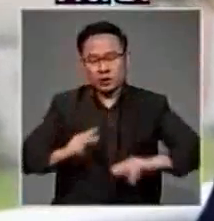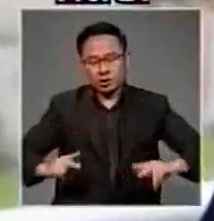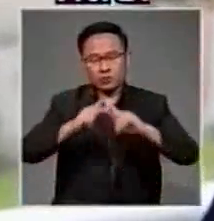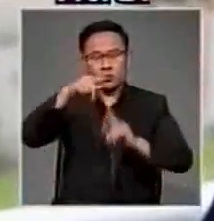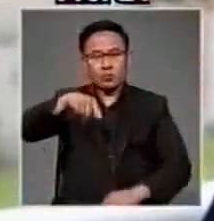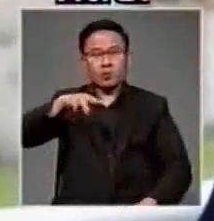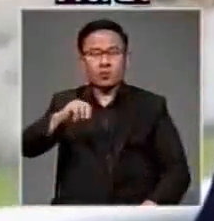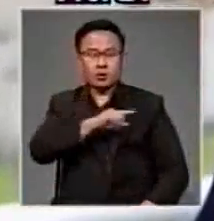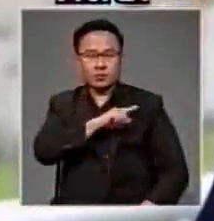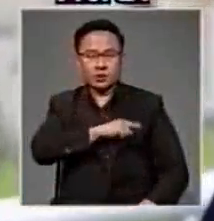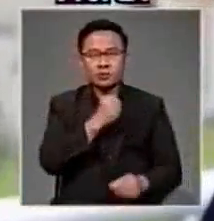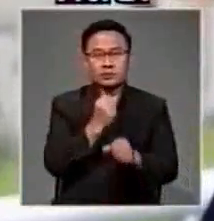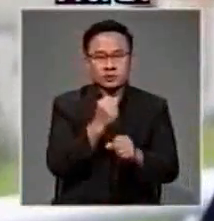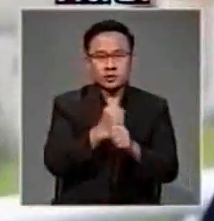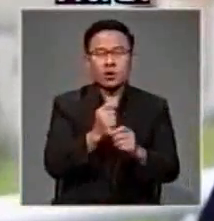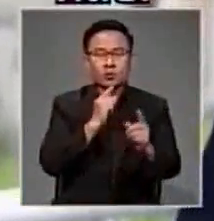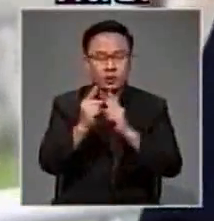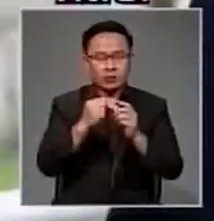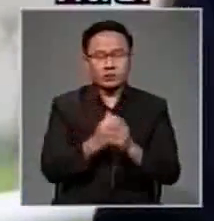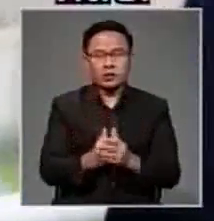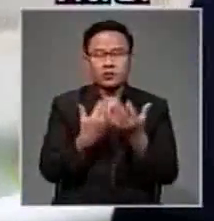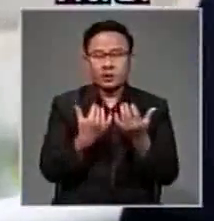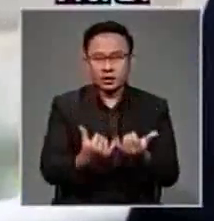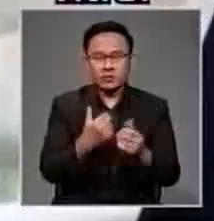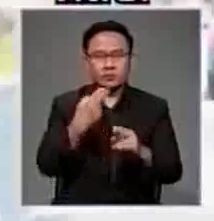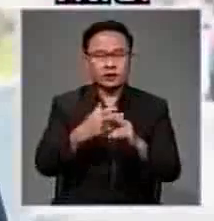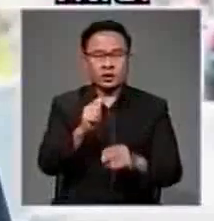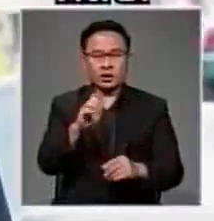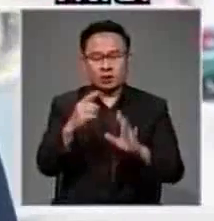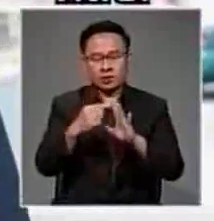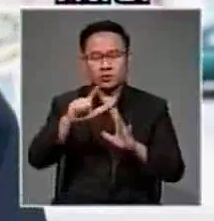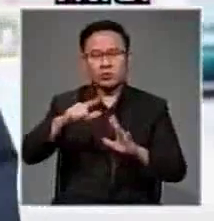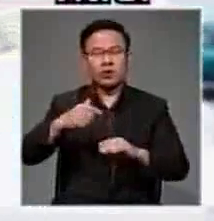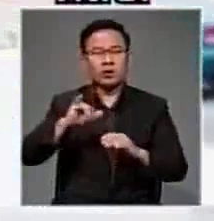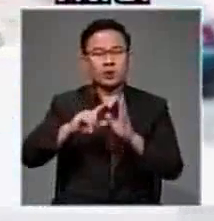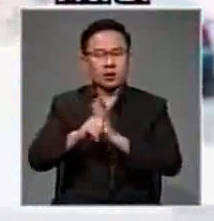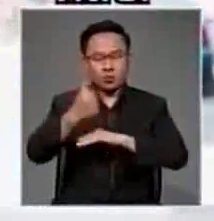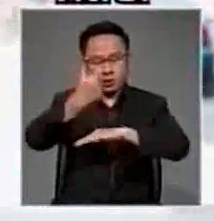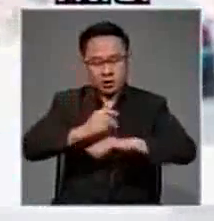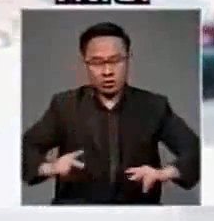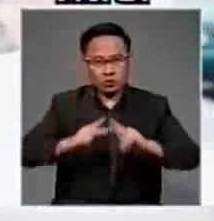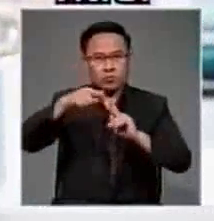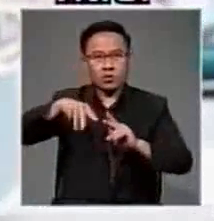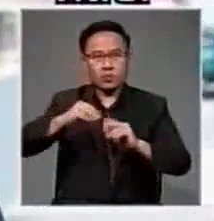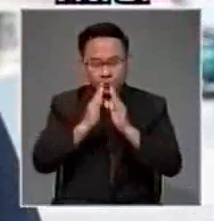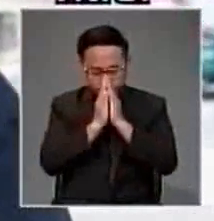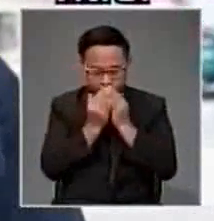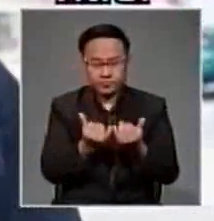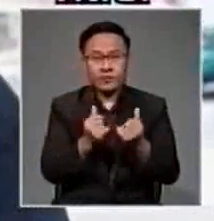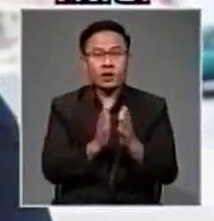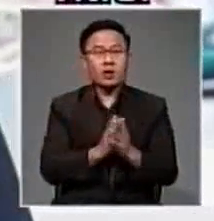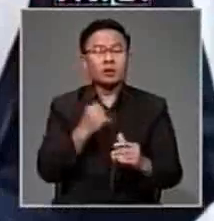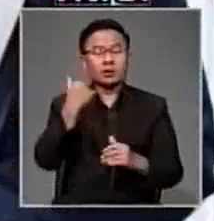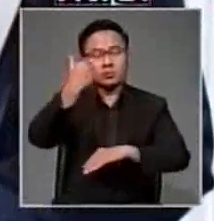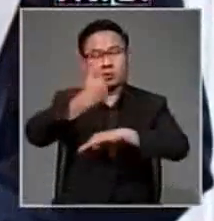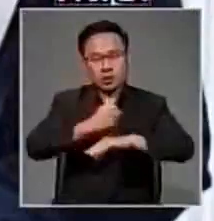าลเจ้าพ่อสมบุญนะคะกับทางรัฐมนตรีว่าการกระทรวงการพัฒนาสังคมและความมั่นคงของมนุษย์นะคะพลตำรวจเอกอดุลแสงสิงแก้วค่ะสวัสดีค่ะท่